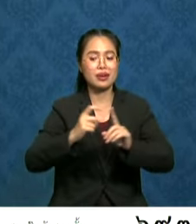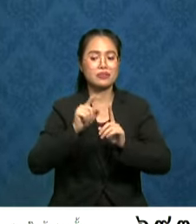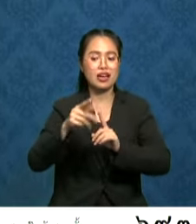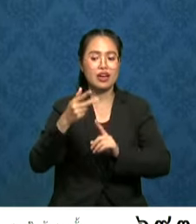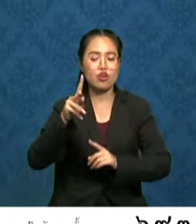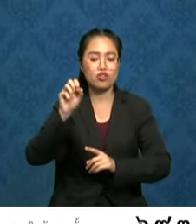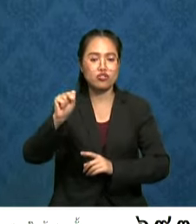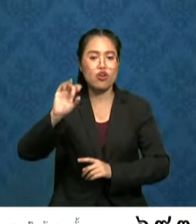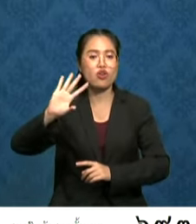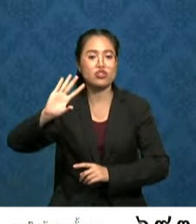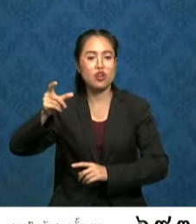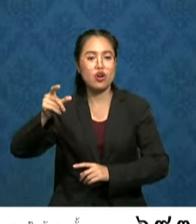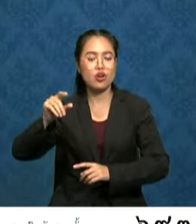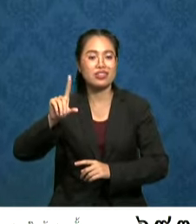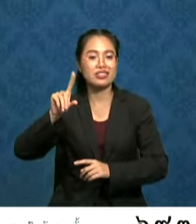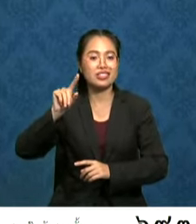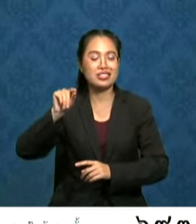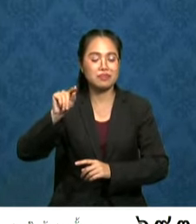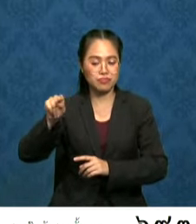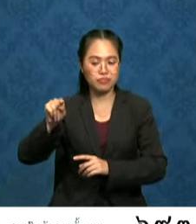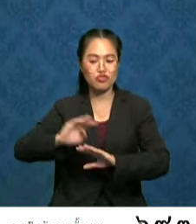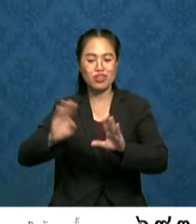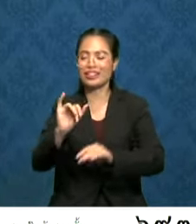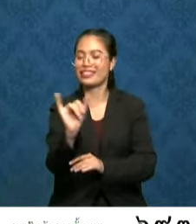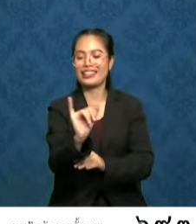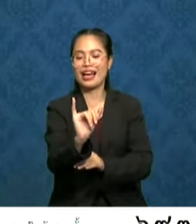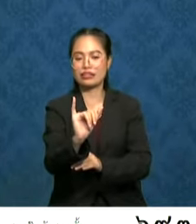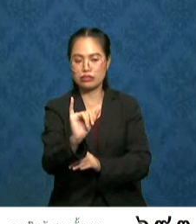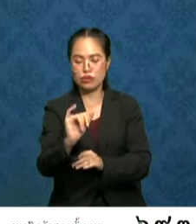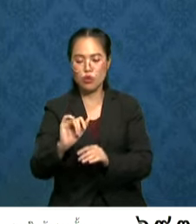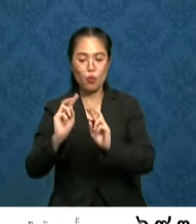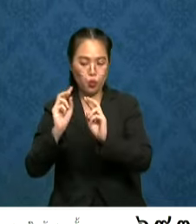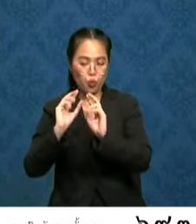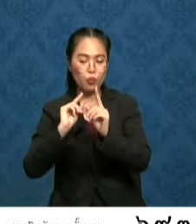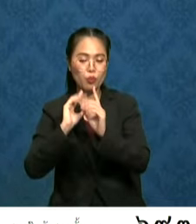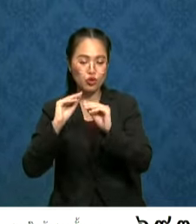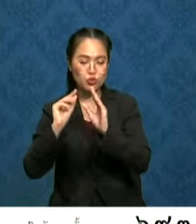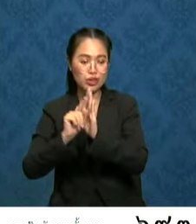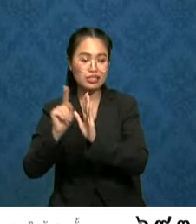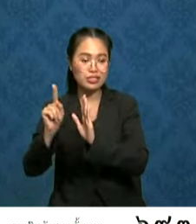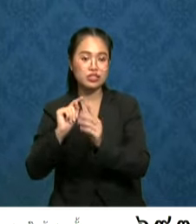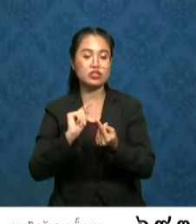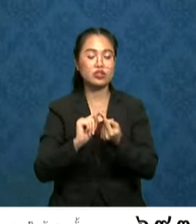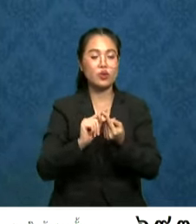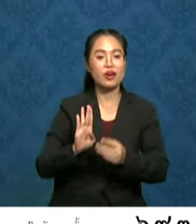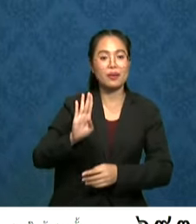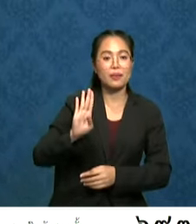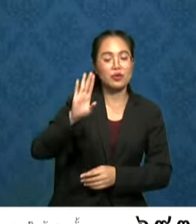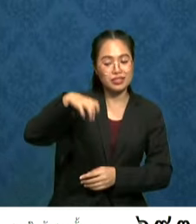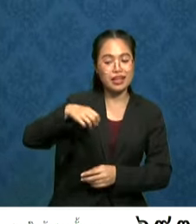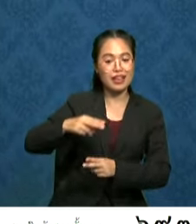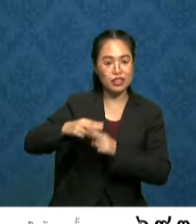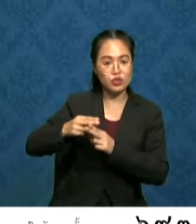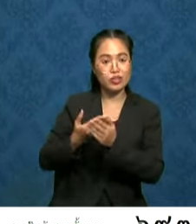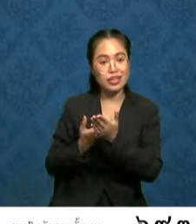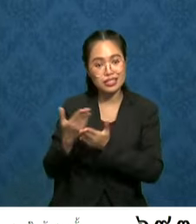20ฉบับนะคะเพิ่งผ่านวาระ 1ไปค่ะอย่าเพิ่งรีบเคมนะคะเปิดให้เอกชนซื้อขายไฟฟ้าจาก dir ppaได้แต่